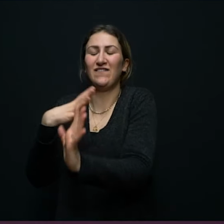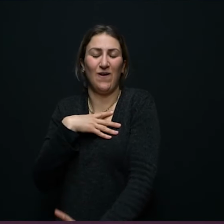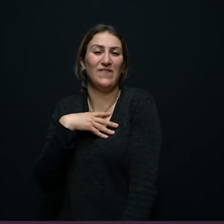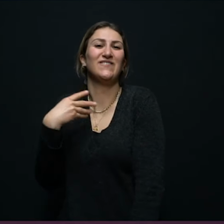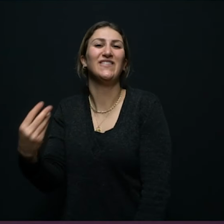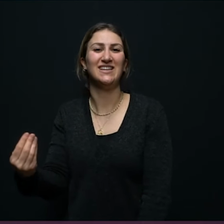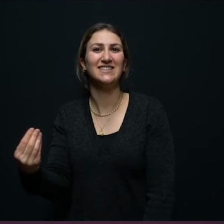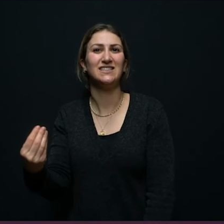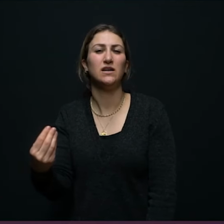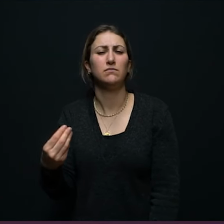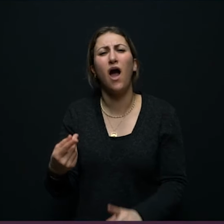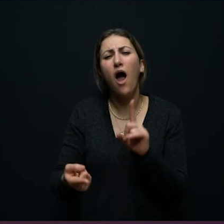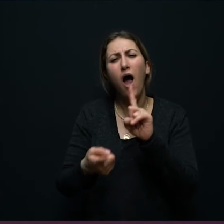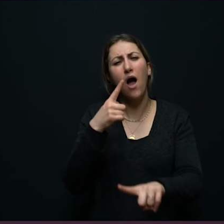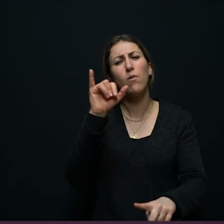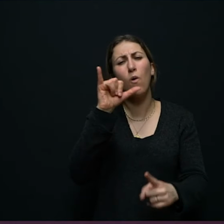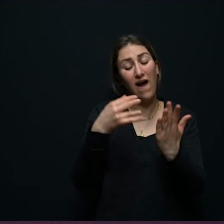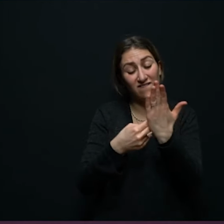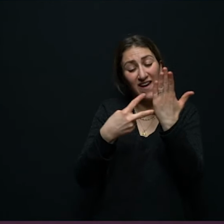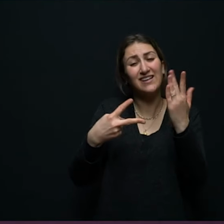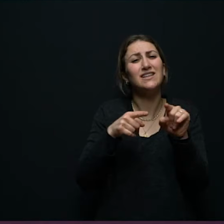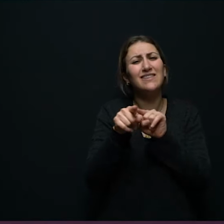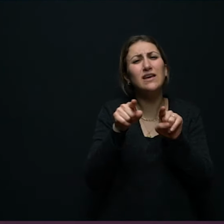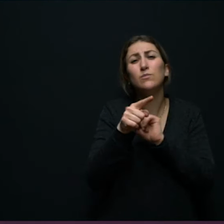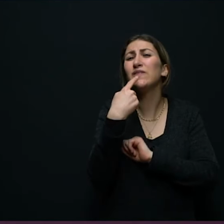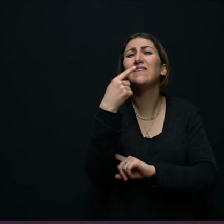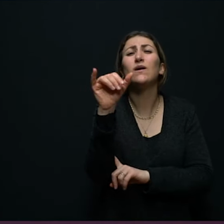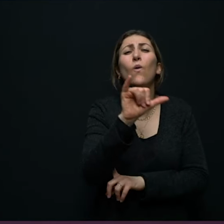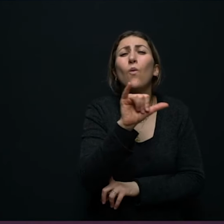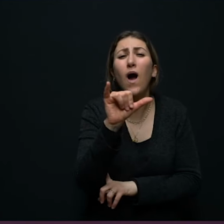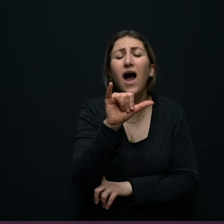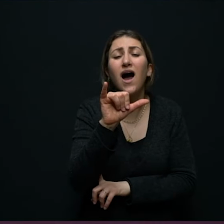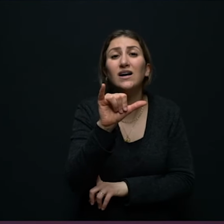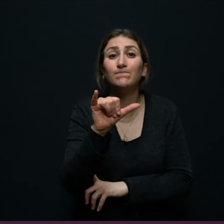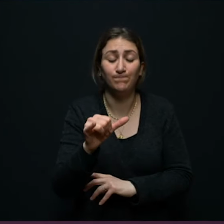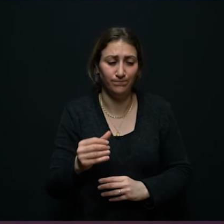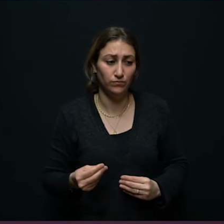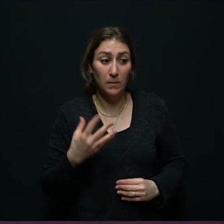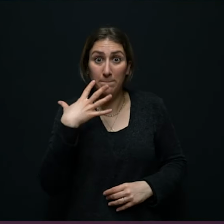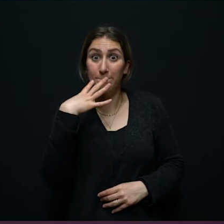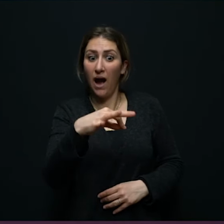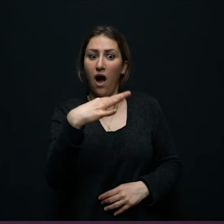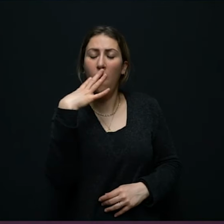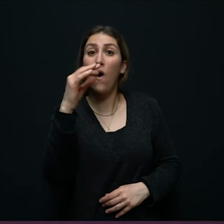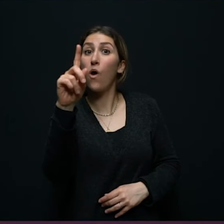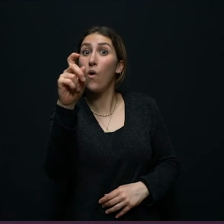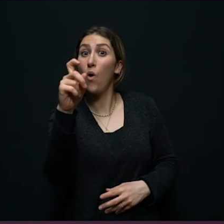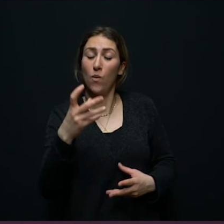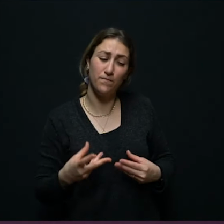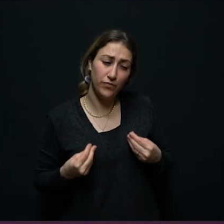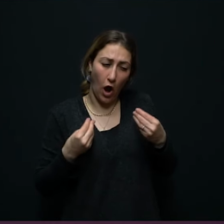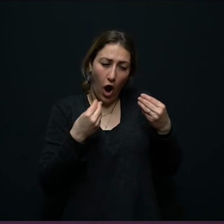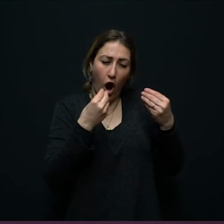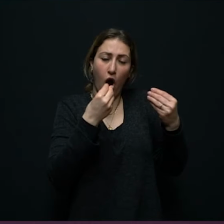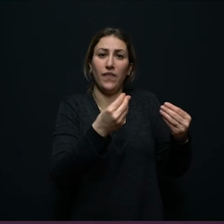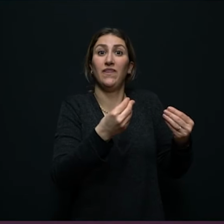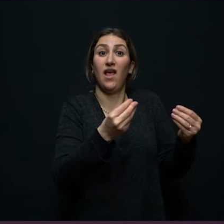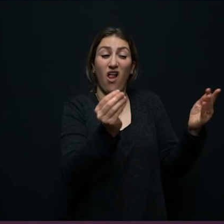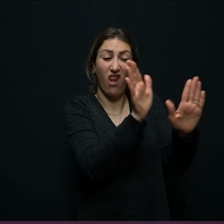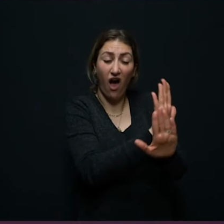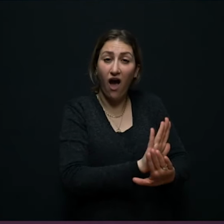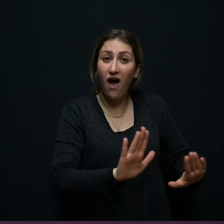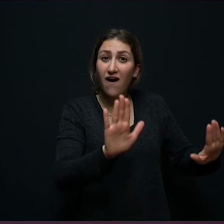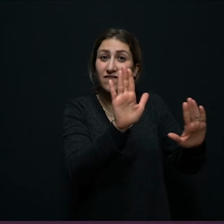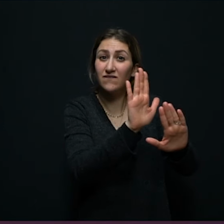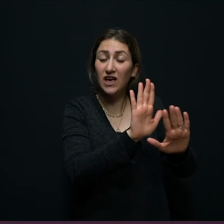de la parole que j'aimerais attirer votre attention sur ce ce principe qui pour moi un principe